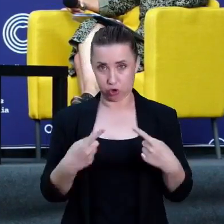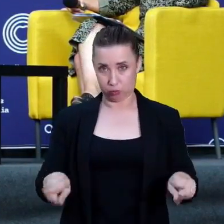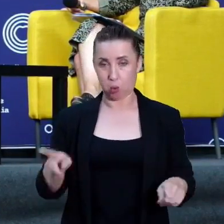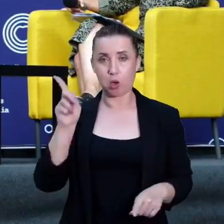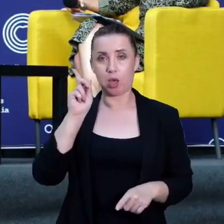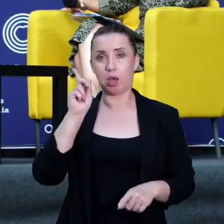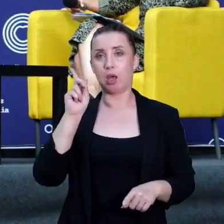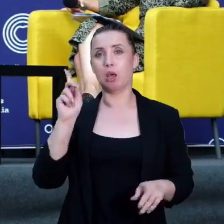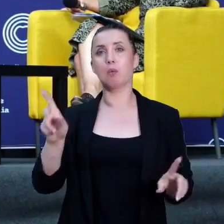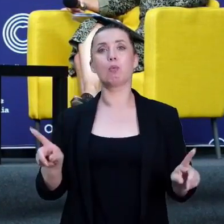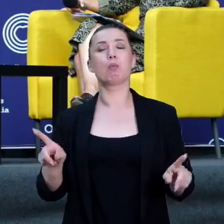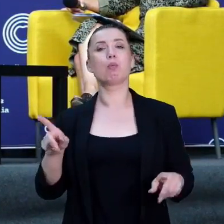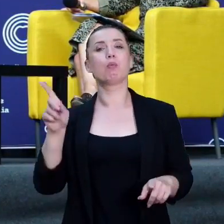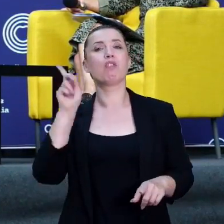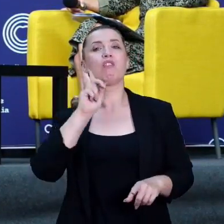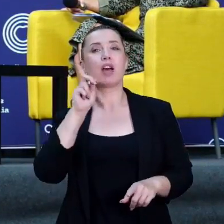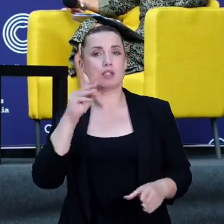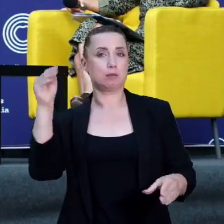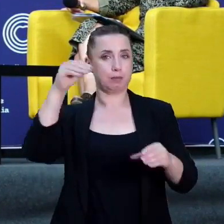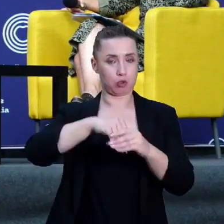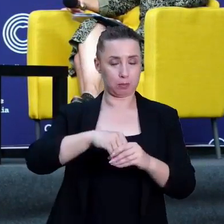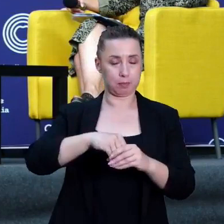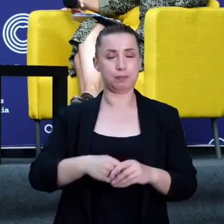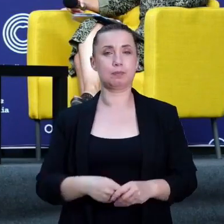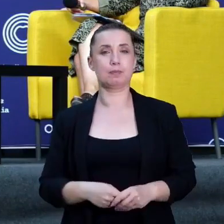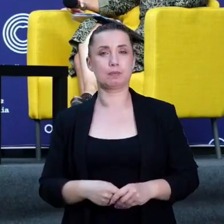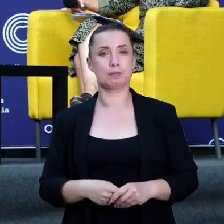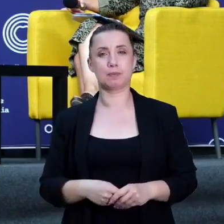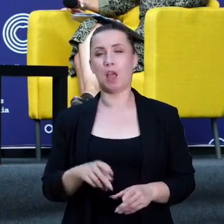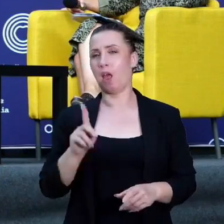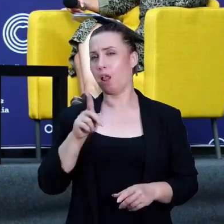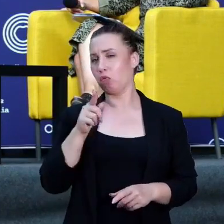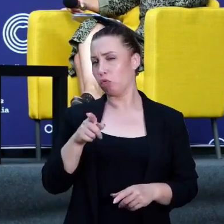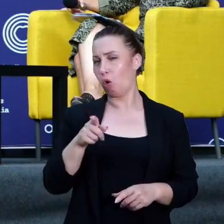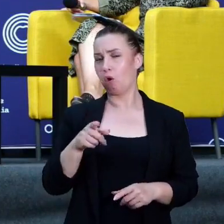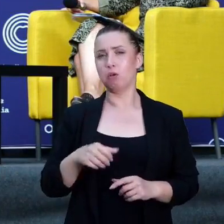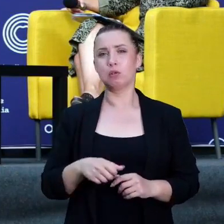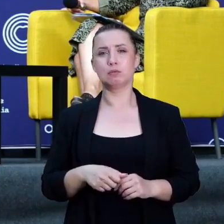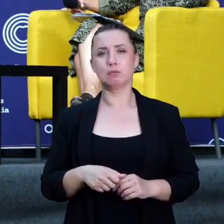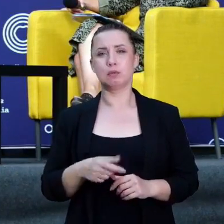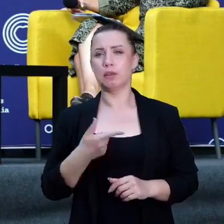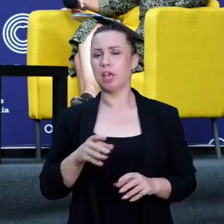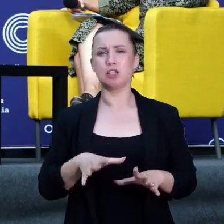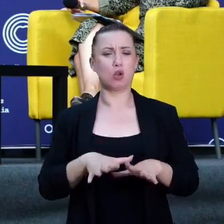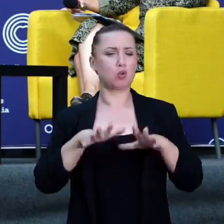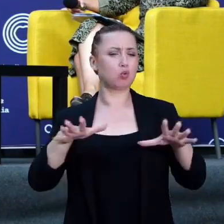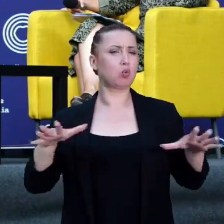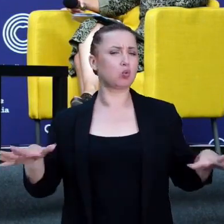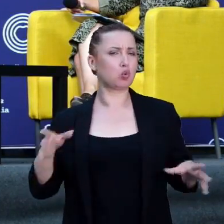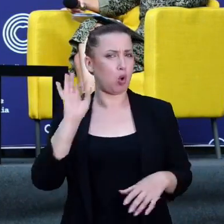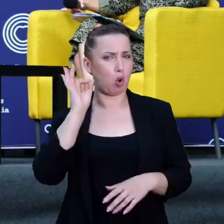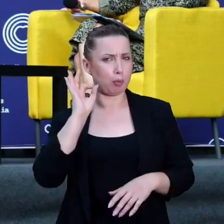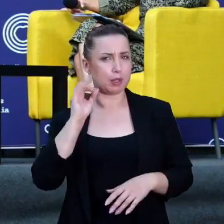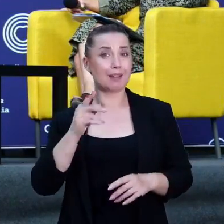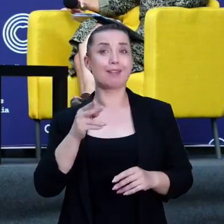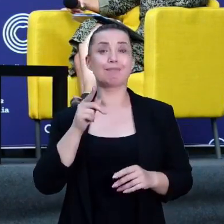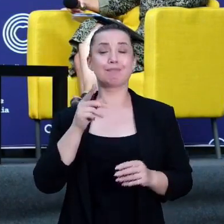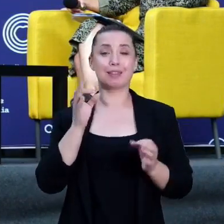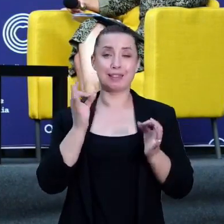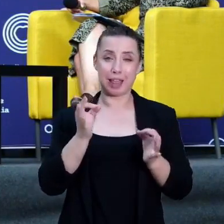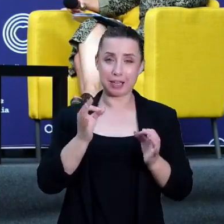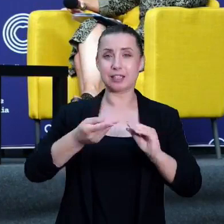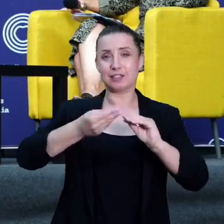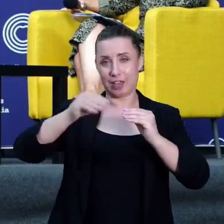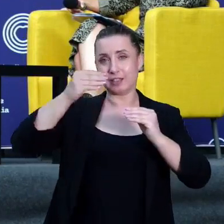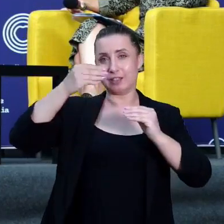Shorterem. Wspaniała zupełnie dziewczyna, ale tak jak mówię, to nie jest jakaś ogromna liczba tych pań. Jest ich coraz więcej, bo mają